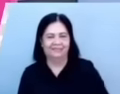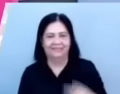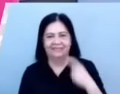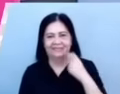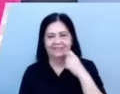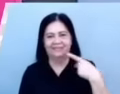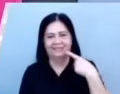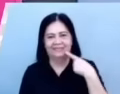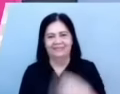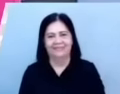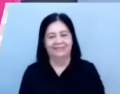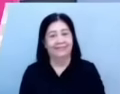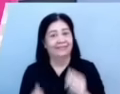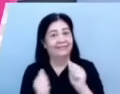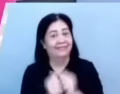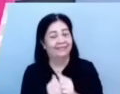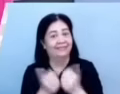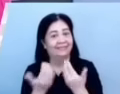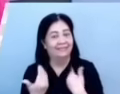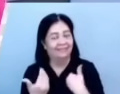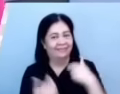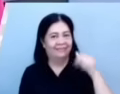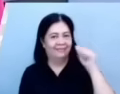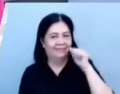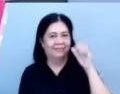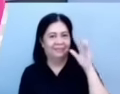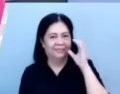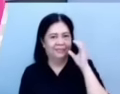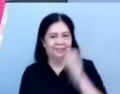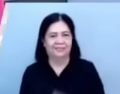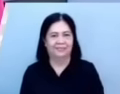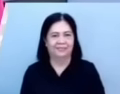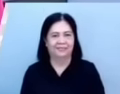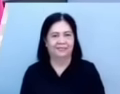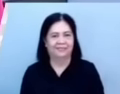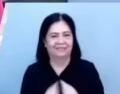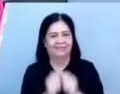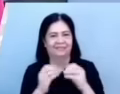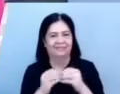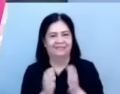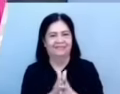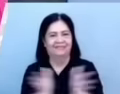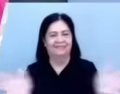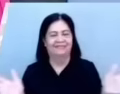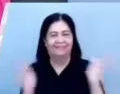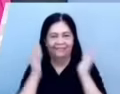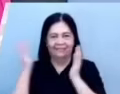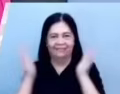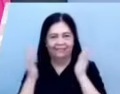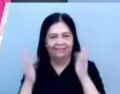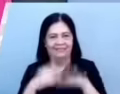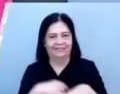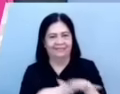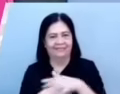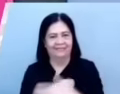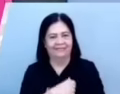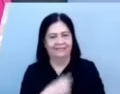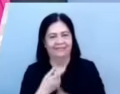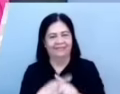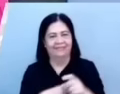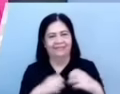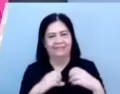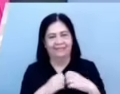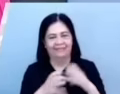Perez. Kasama nyo rin po ako, Aubrey Carampel. Para sa mas malawak na paglilingkod sa bayan. Mula sa GMA